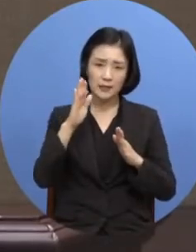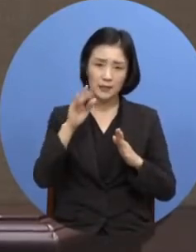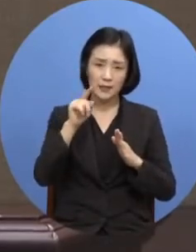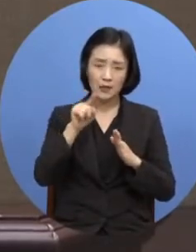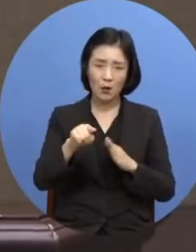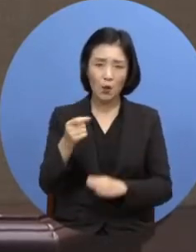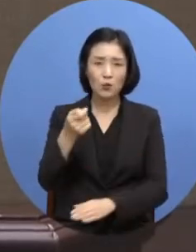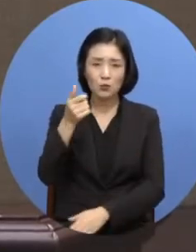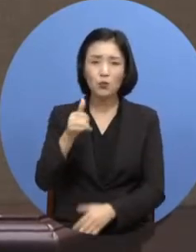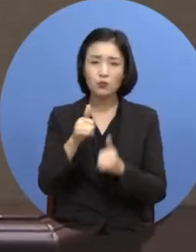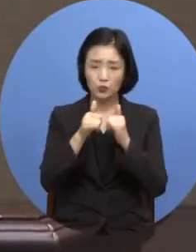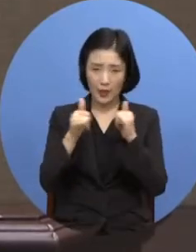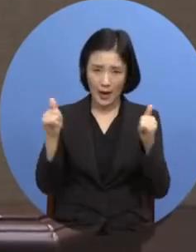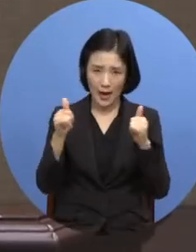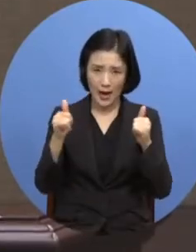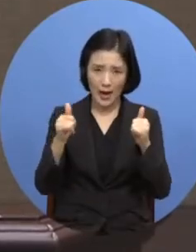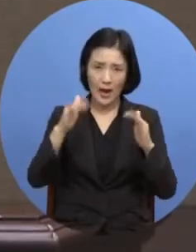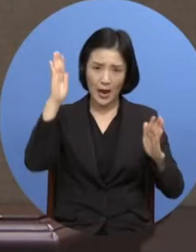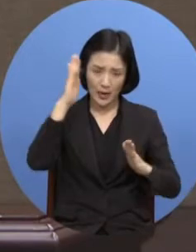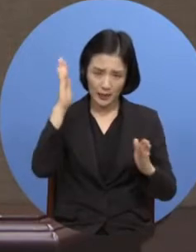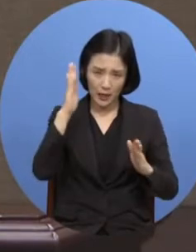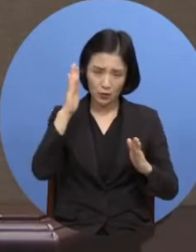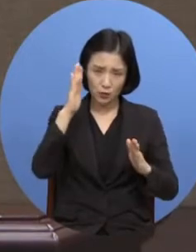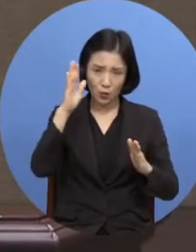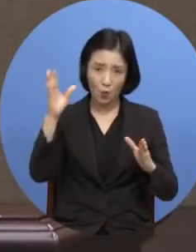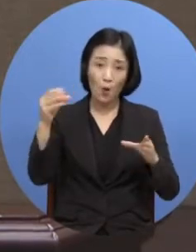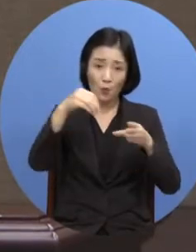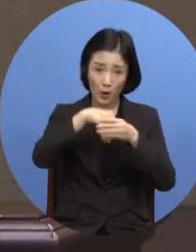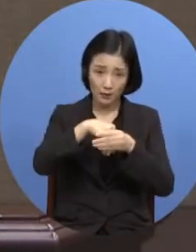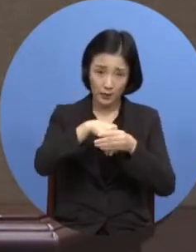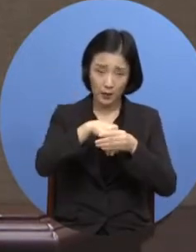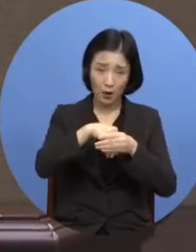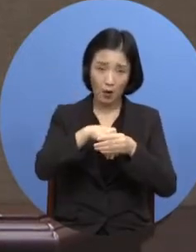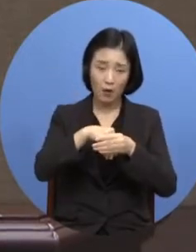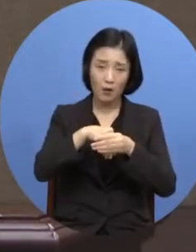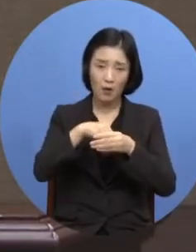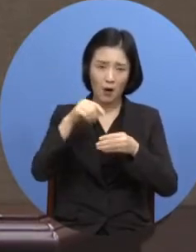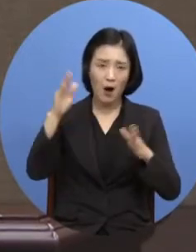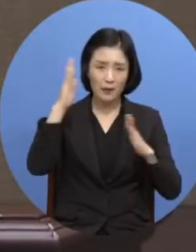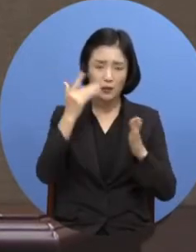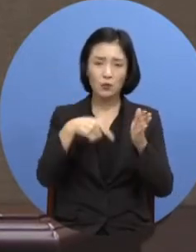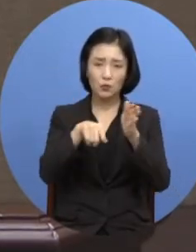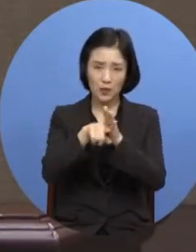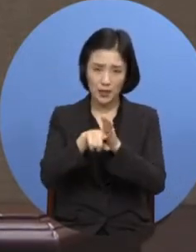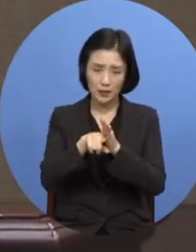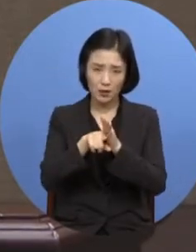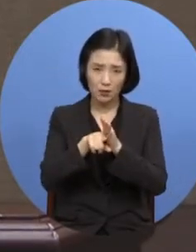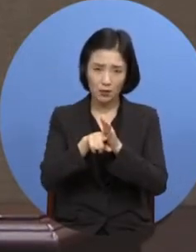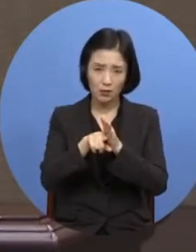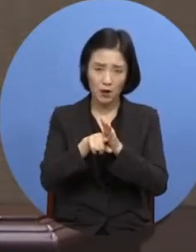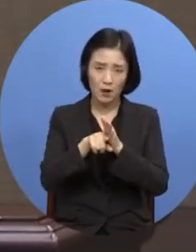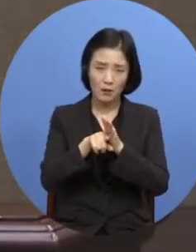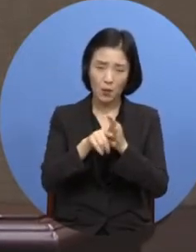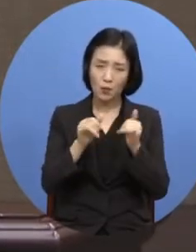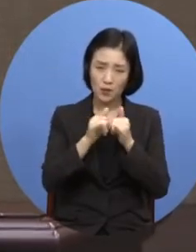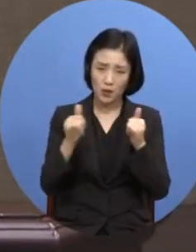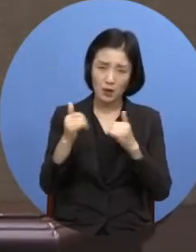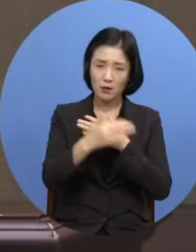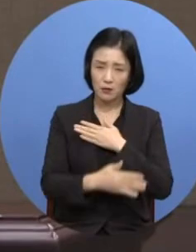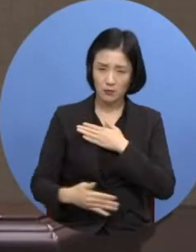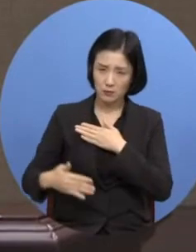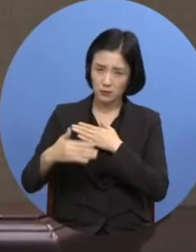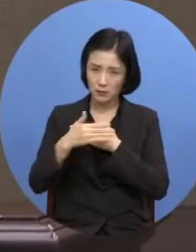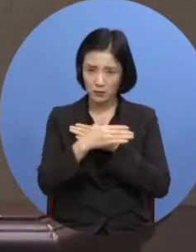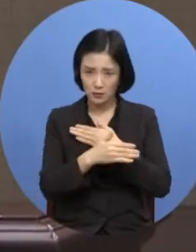학생의 유형으로 다루어 견해 인권의 사각지대에 놓인 학생들을 위해 전인적 차원의 지원 방안을